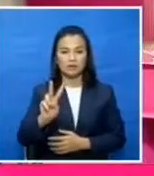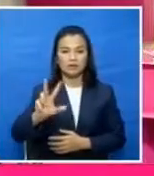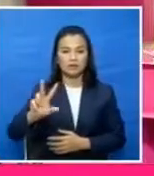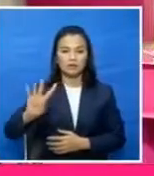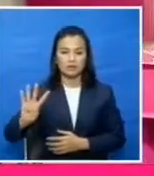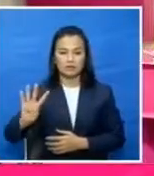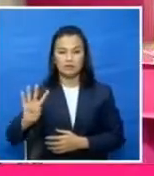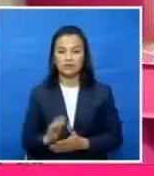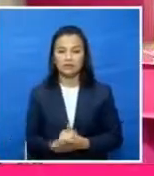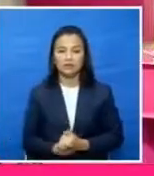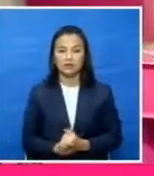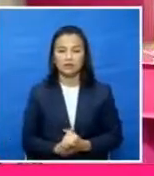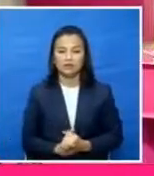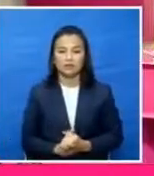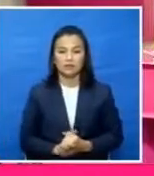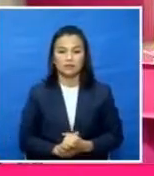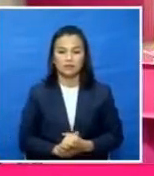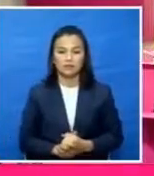9587234